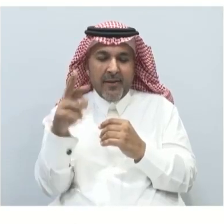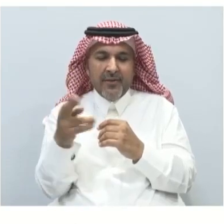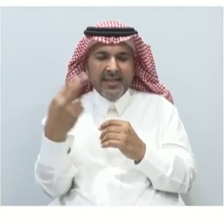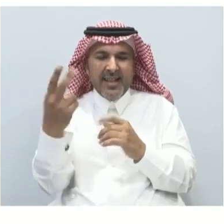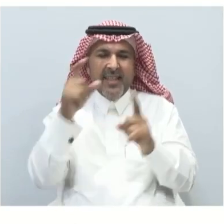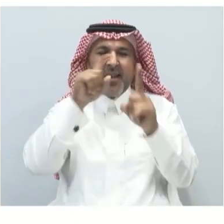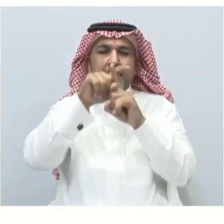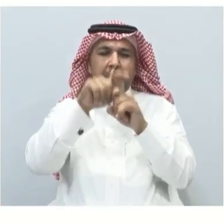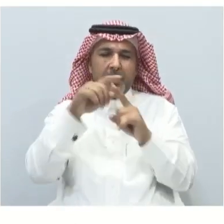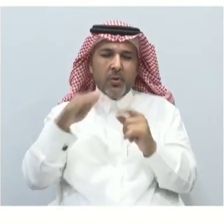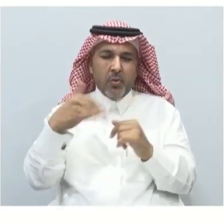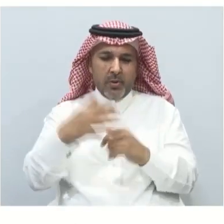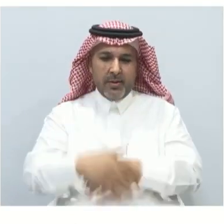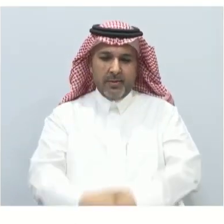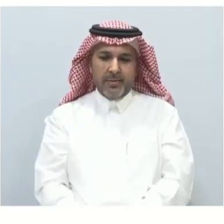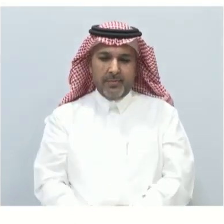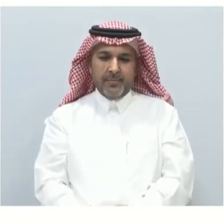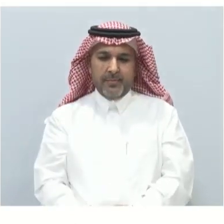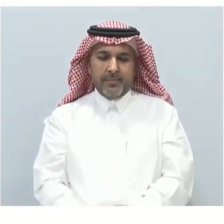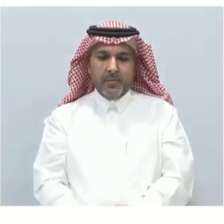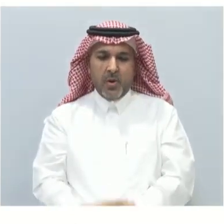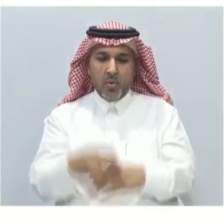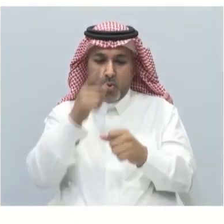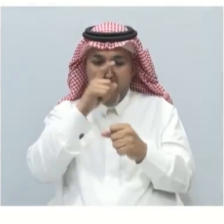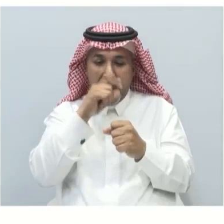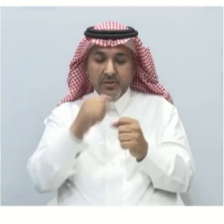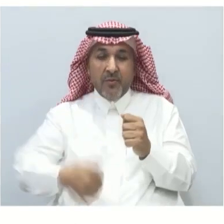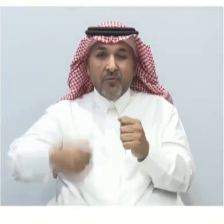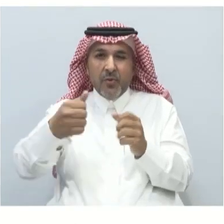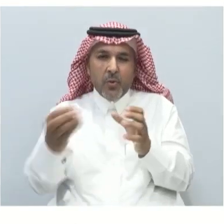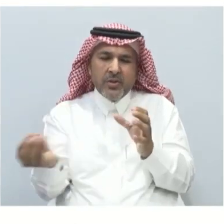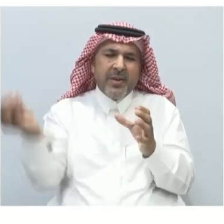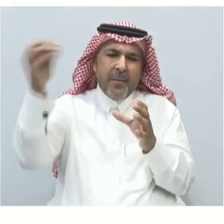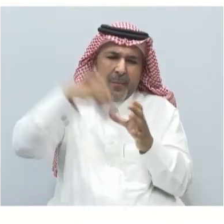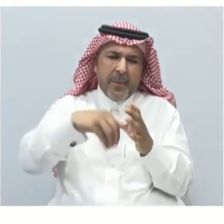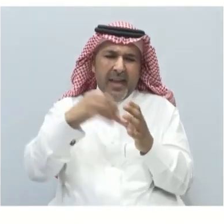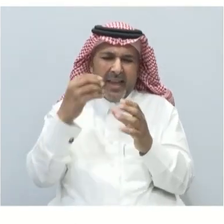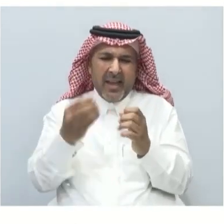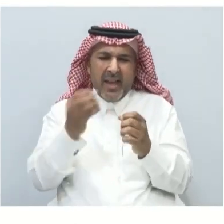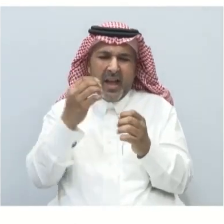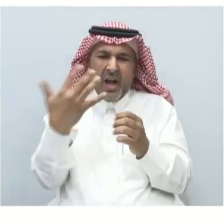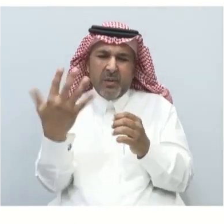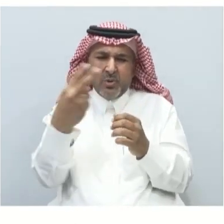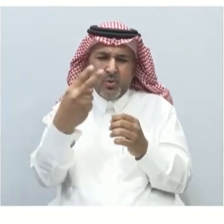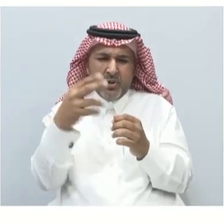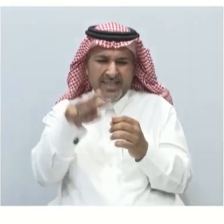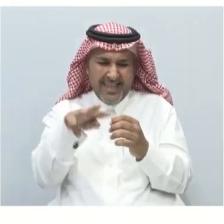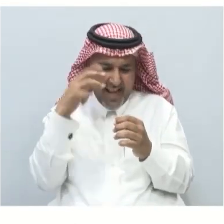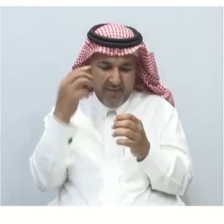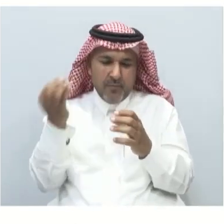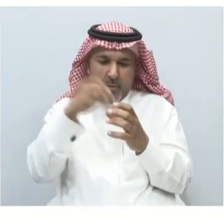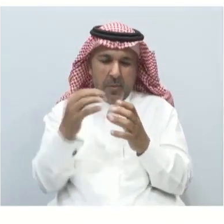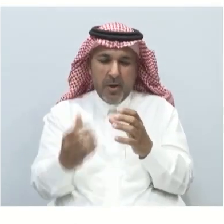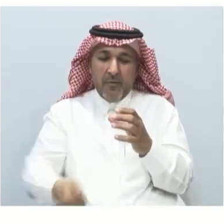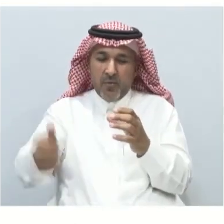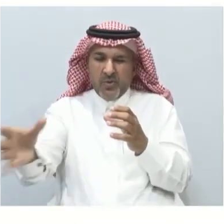سنه مقربا الى اقرب منزلتين عشريتين راح نلخص المعطيات الان اول شيء المبلغ الاساسي اللي عندي هو